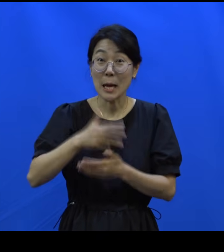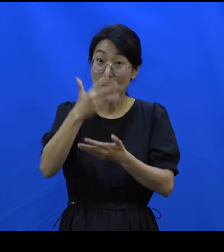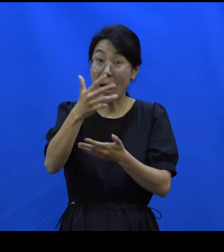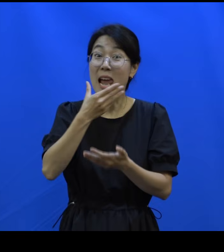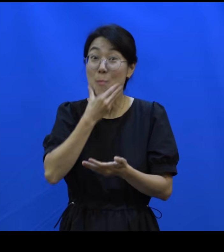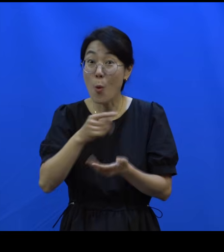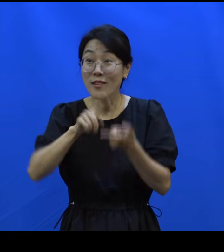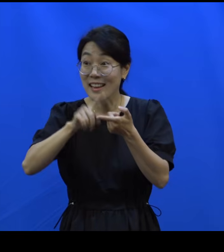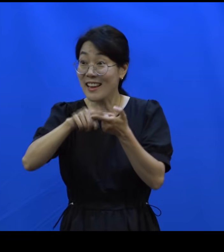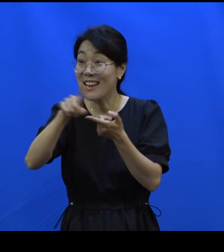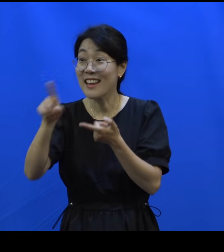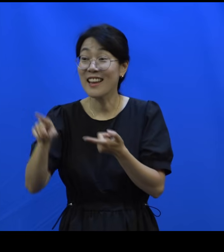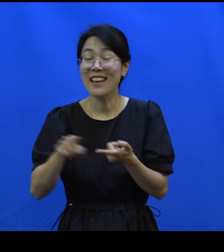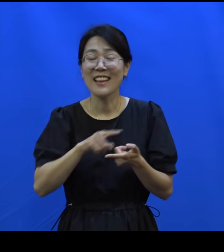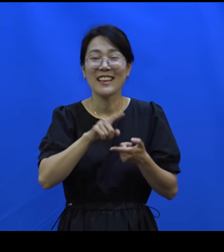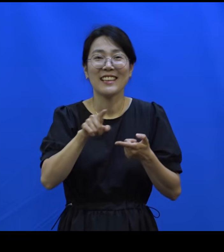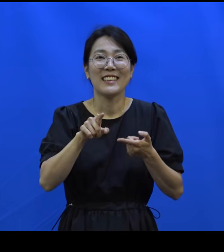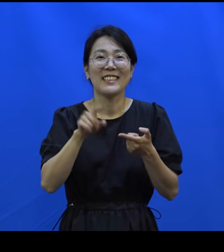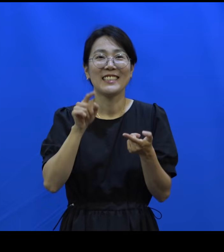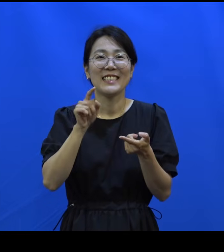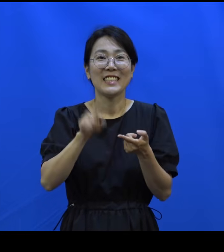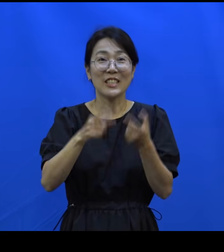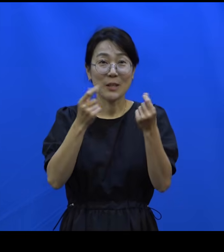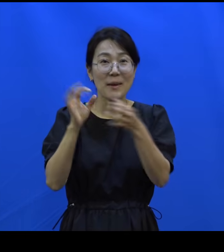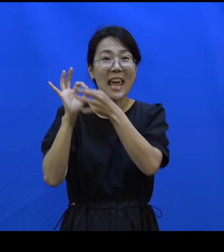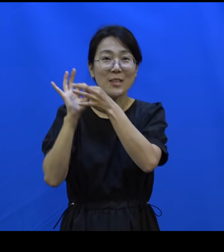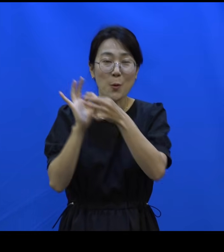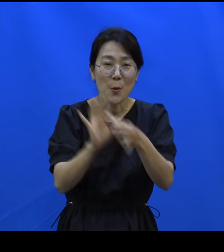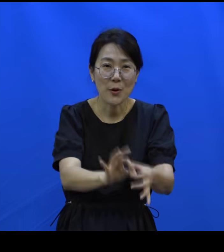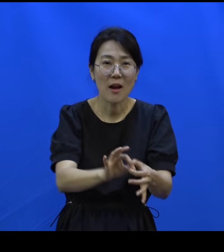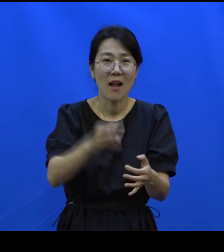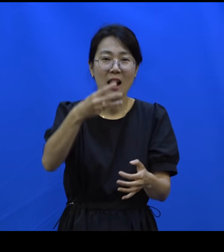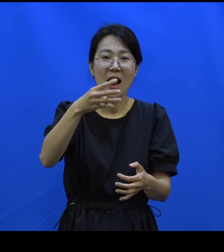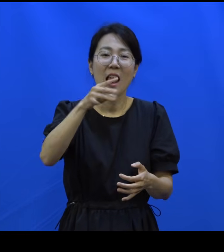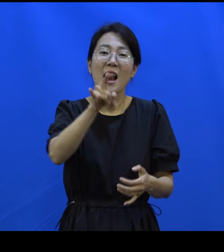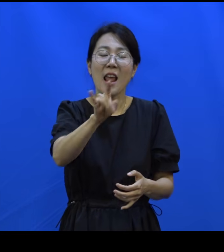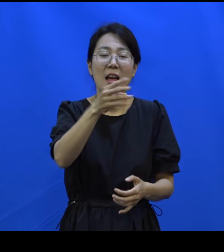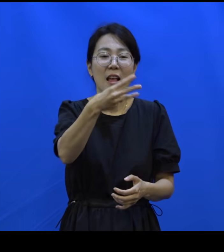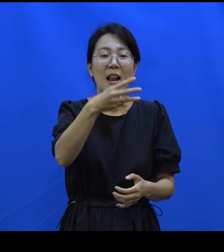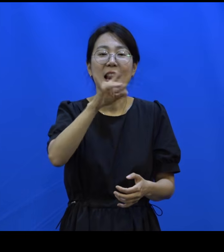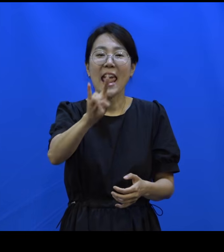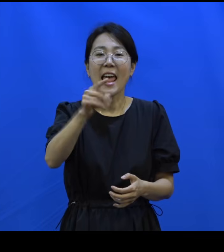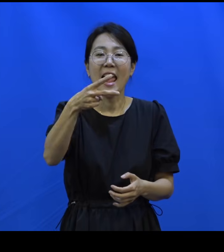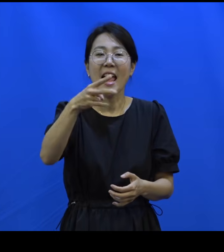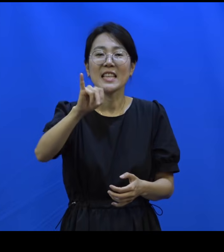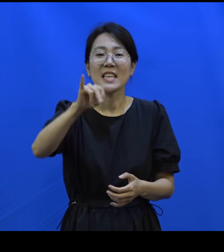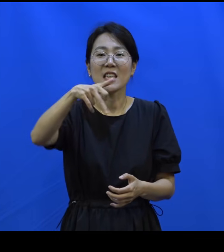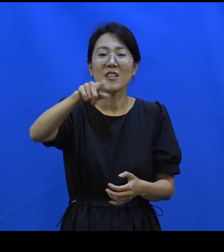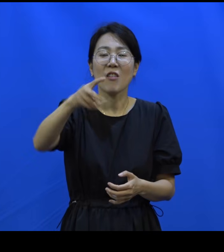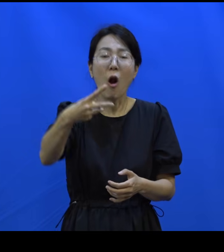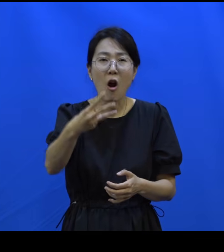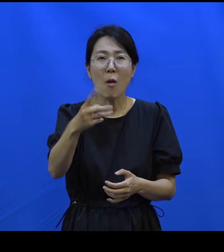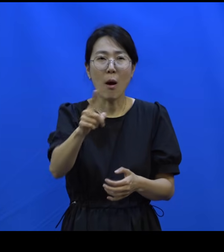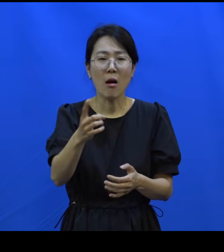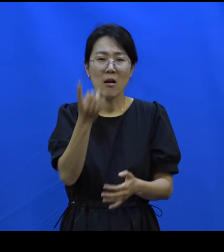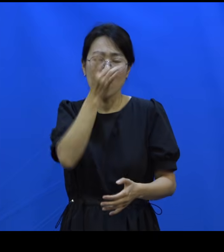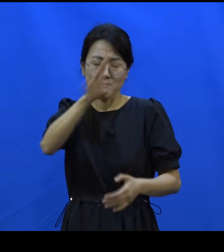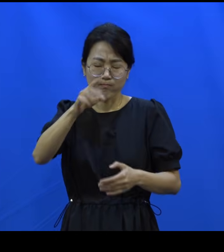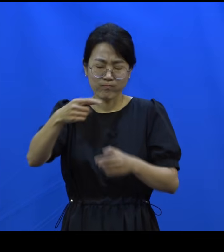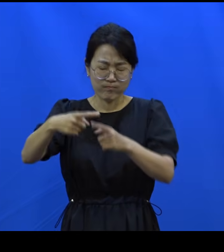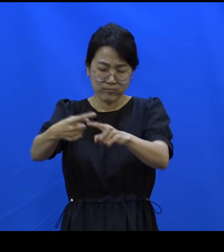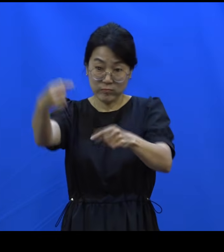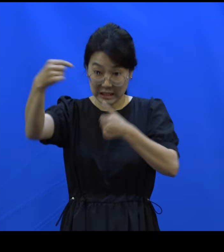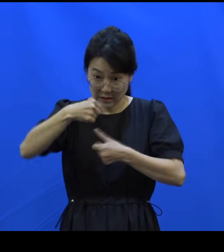굉장히 급진적인 레디컬한 내용으로 알려져 있습니다. 오른뺨을 편뺨을